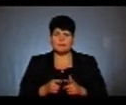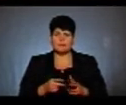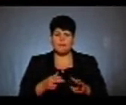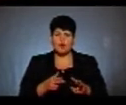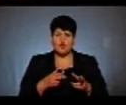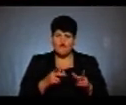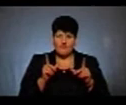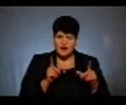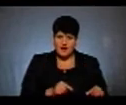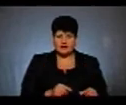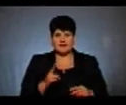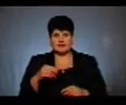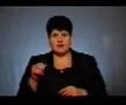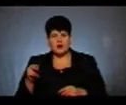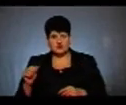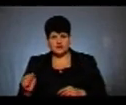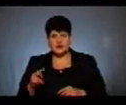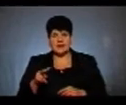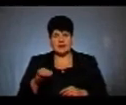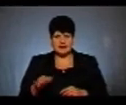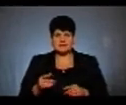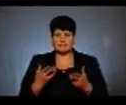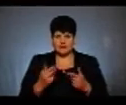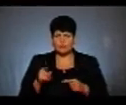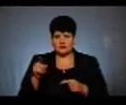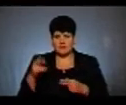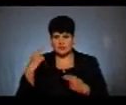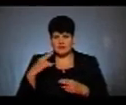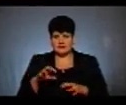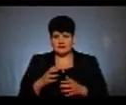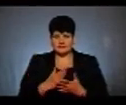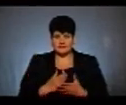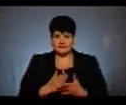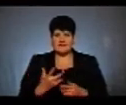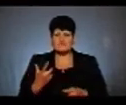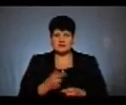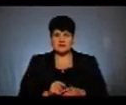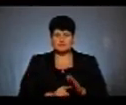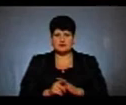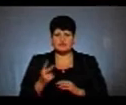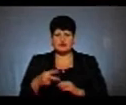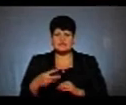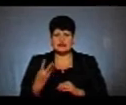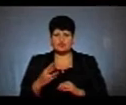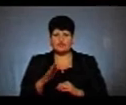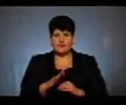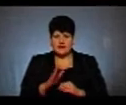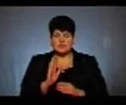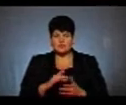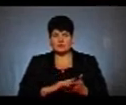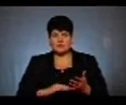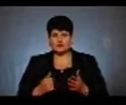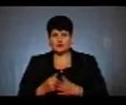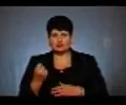дачу, до лісу, це так, бо там, звичайно, дикі тварини. Вакцинація розпочалась 23 вересня і триватиме до